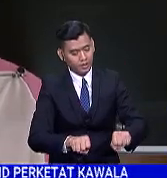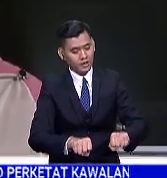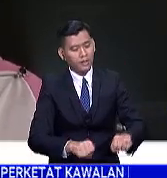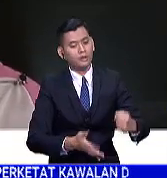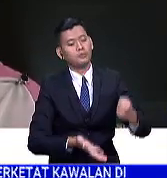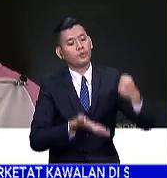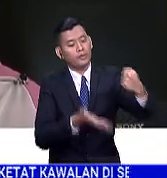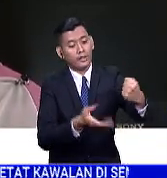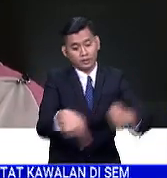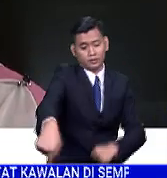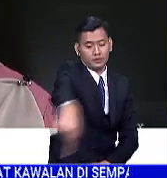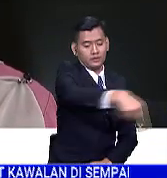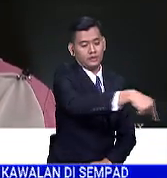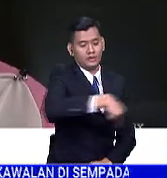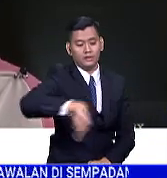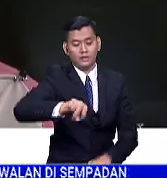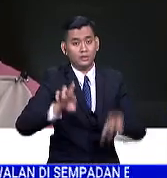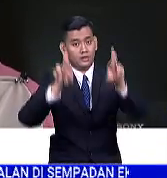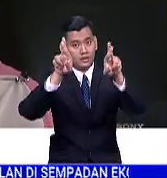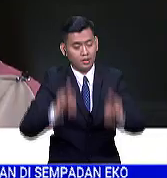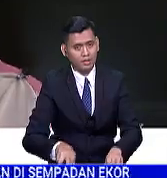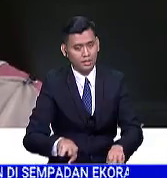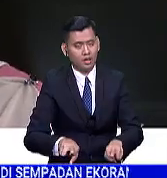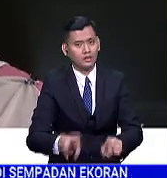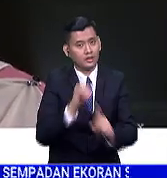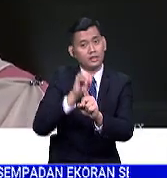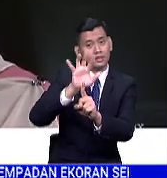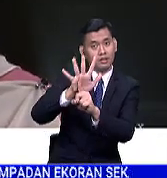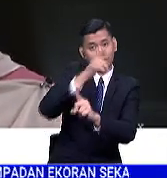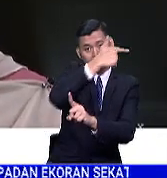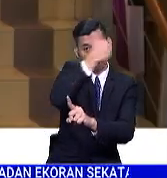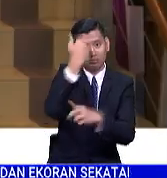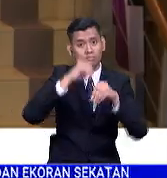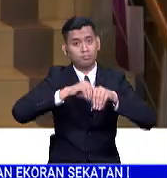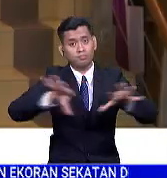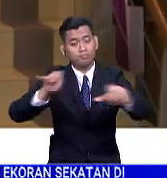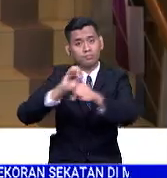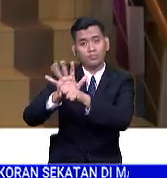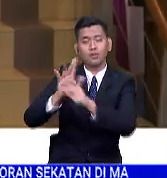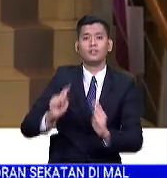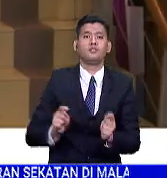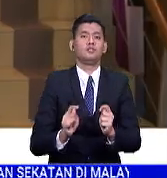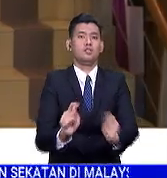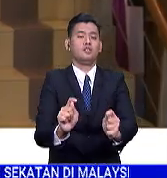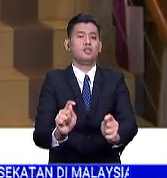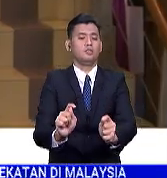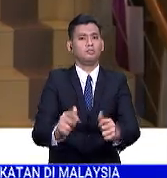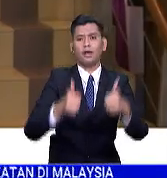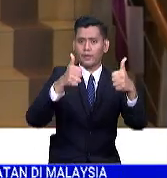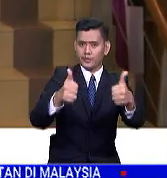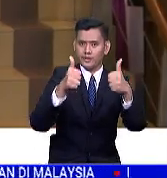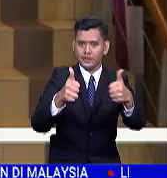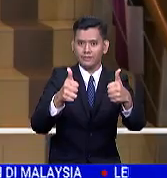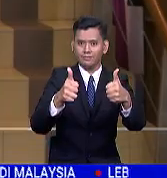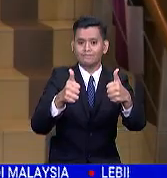sedikit beban mereka yang tersebut terkesan lah dengan komik nih satu tindakan yang cukup bagus